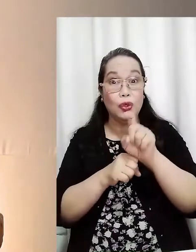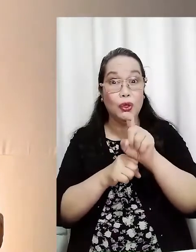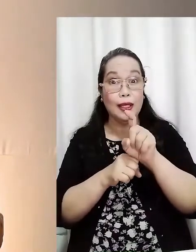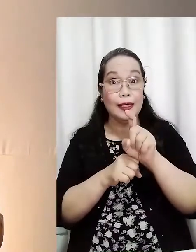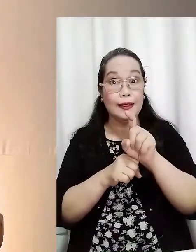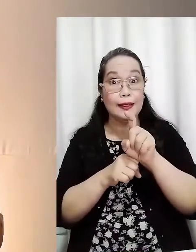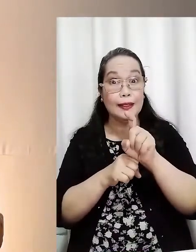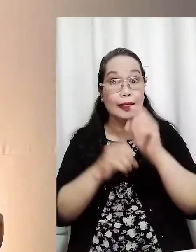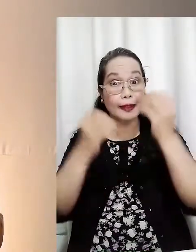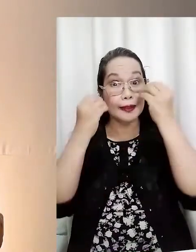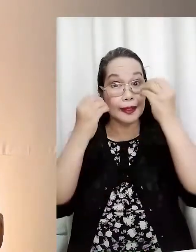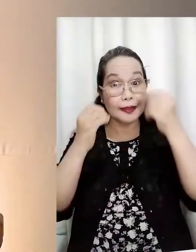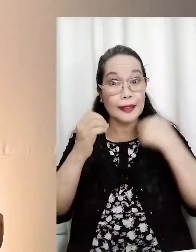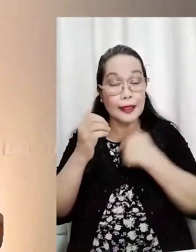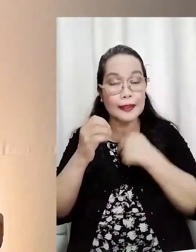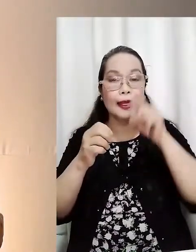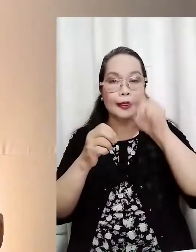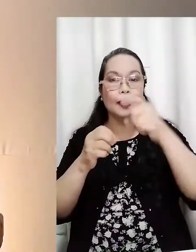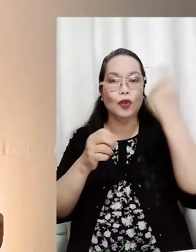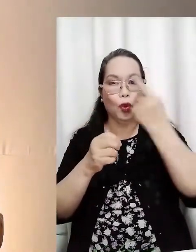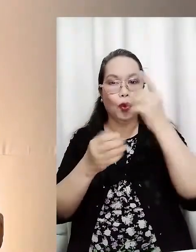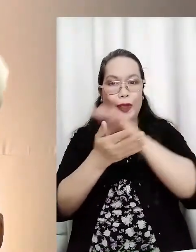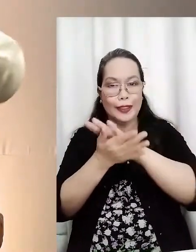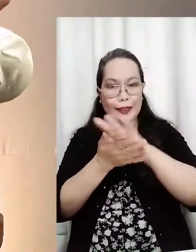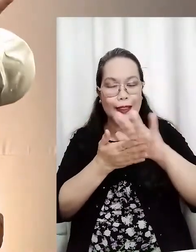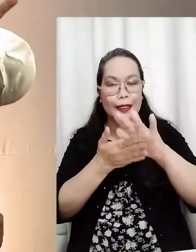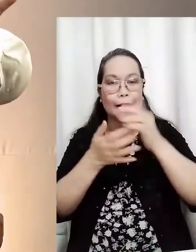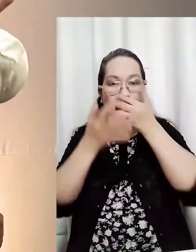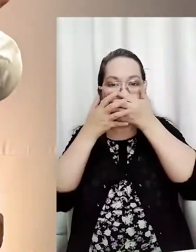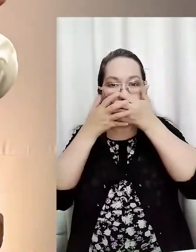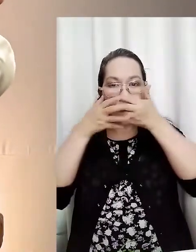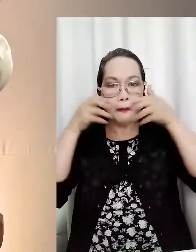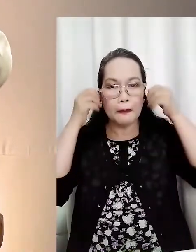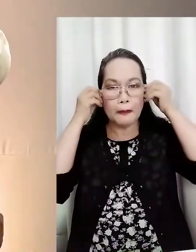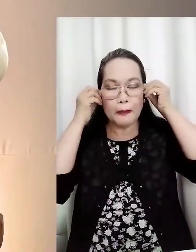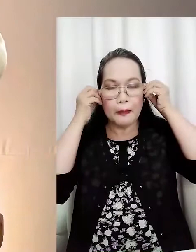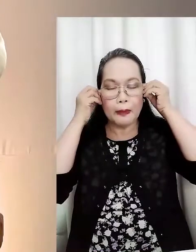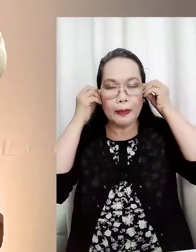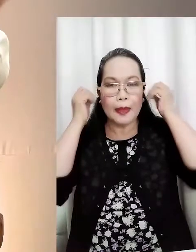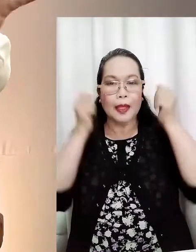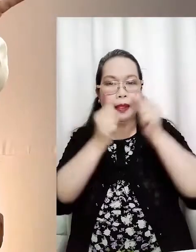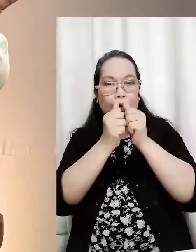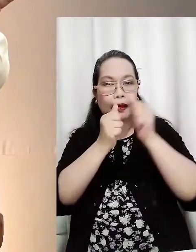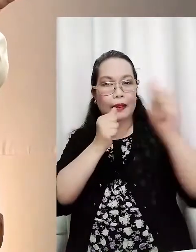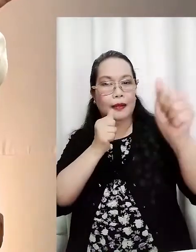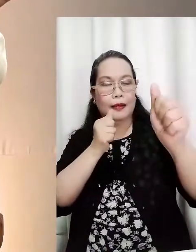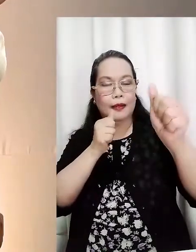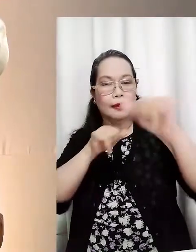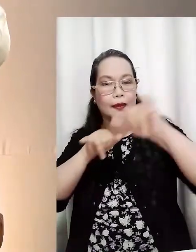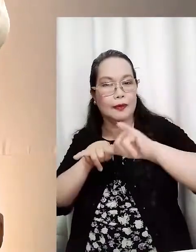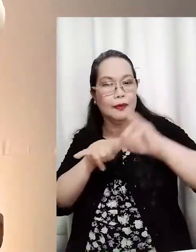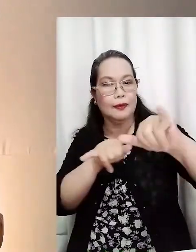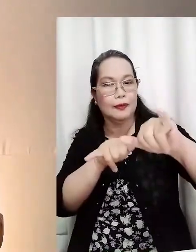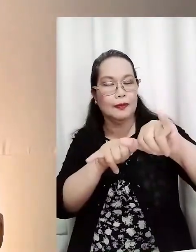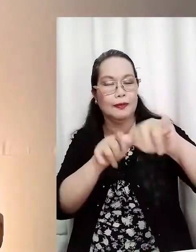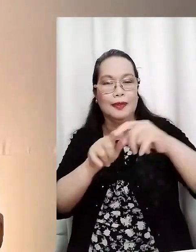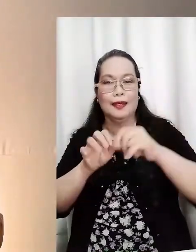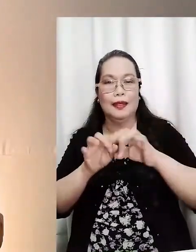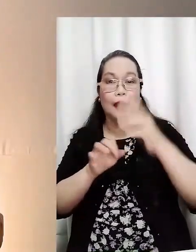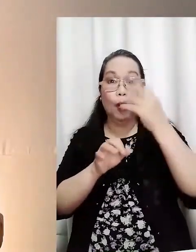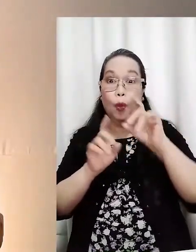tayong malinis, nagfe-face mask, nagso-social distancing. Bakit natin kailangan gawin yon?